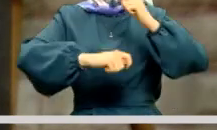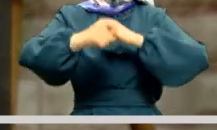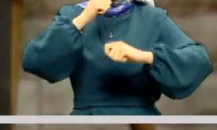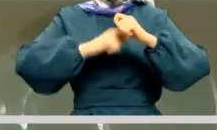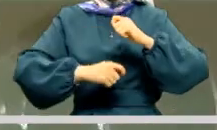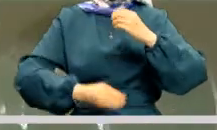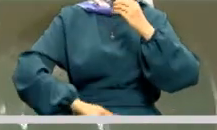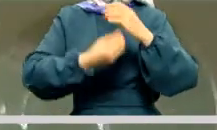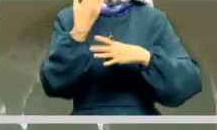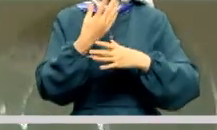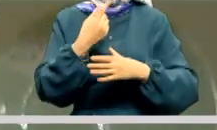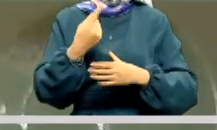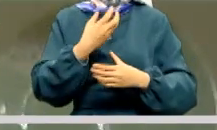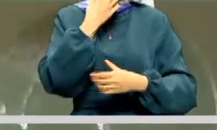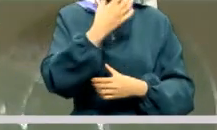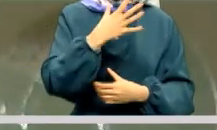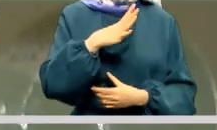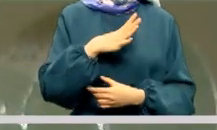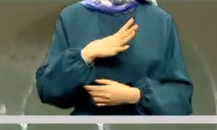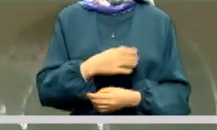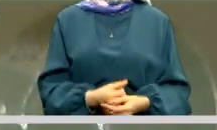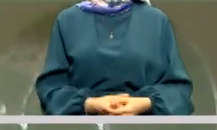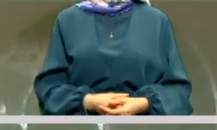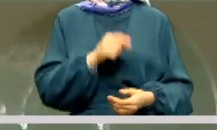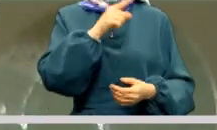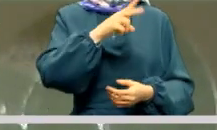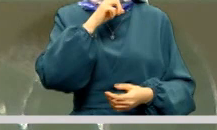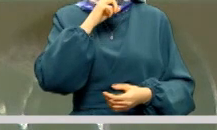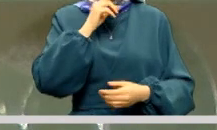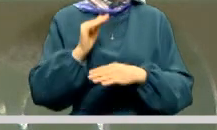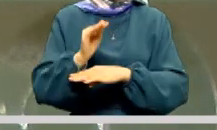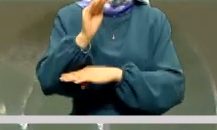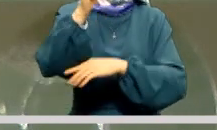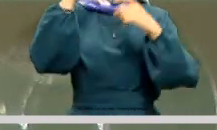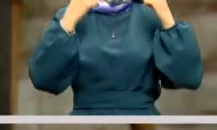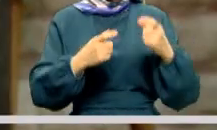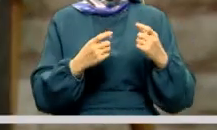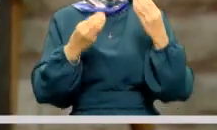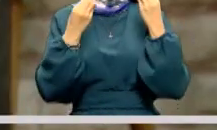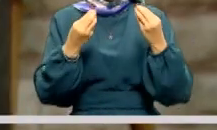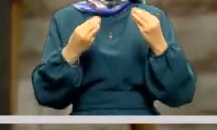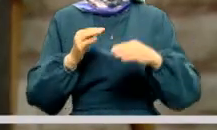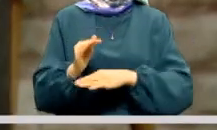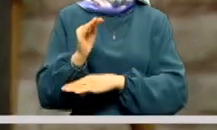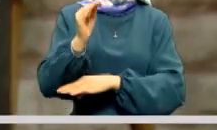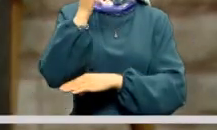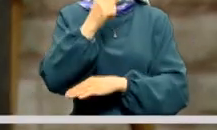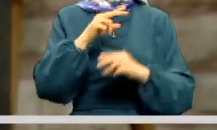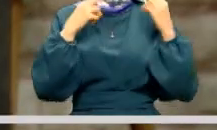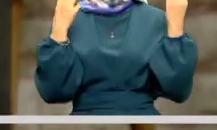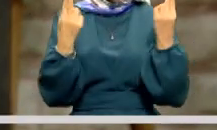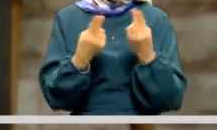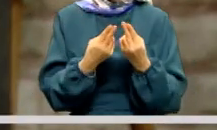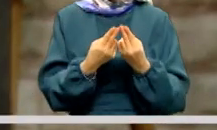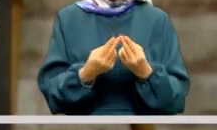çıkaracak şeyleri tavsiye etmek ve bu tavsiyesi sonucunda da yaşadığımız ortamın daha yaşanabilir bir dünya